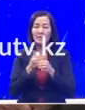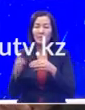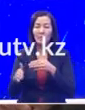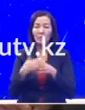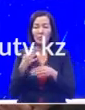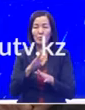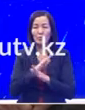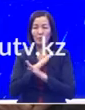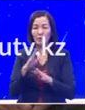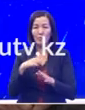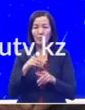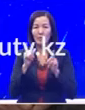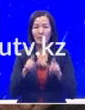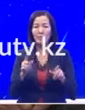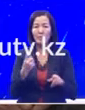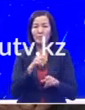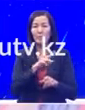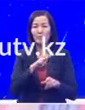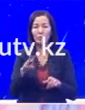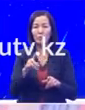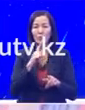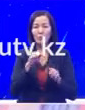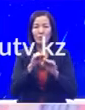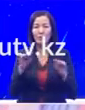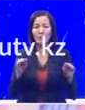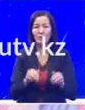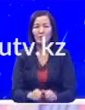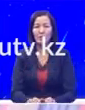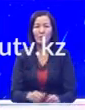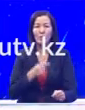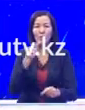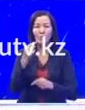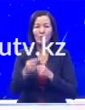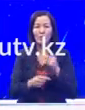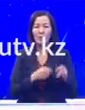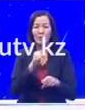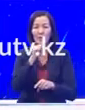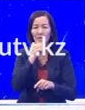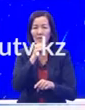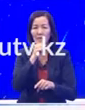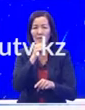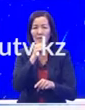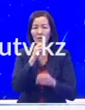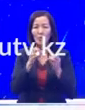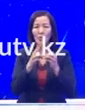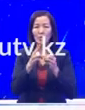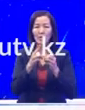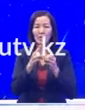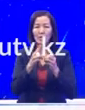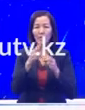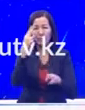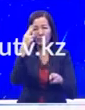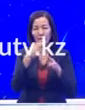бір үнсіз тұрып еске алайық. Жаңағы өтеулі ұрпақтары аталарымыз деген ол жерде 12 ағайынды атылып кеткен болғаннан